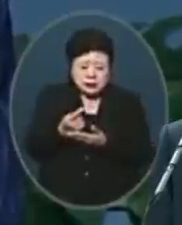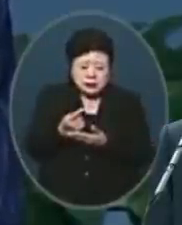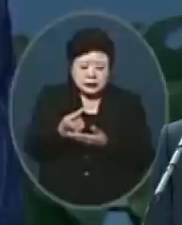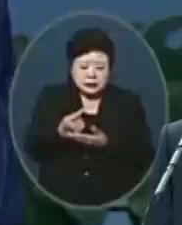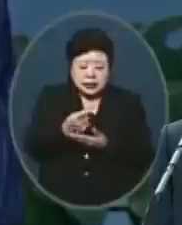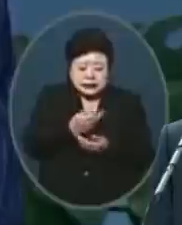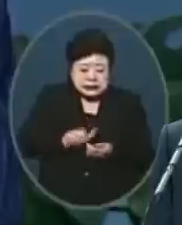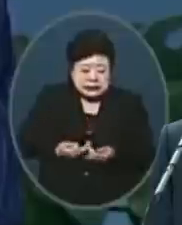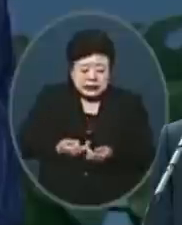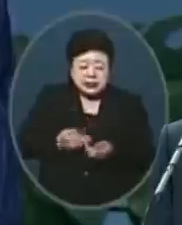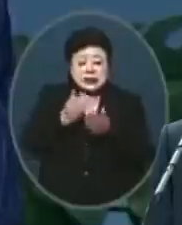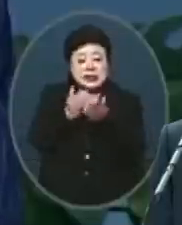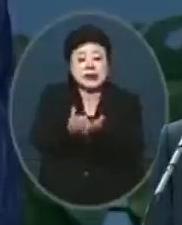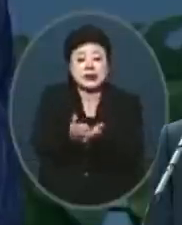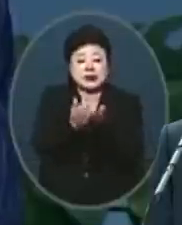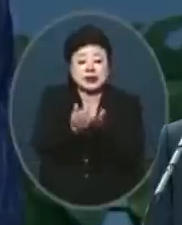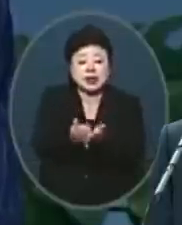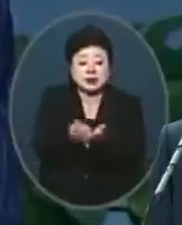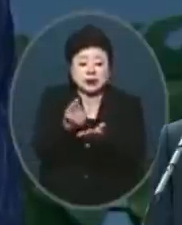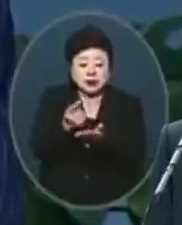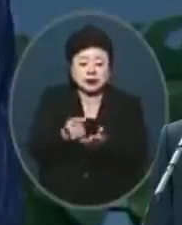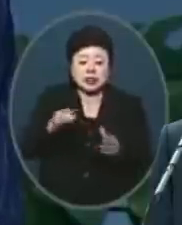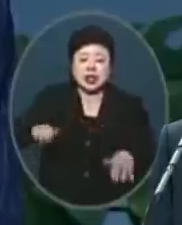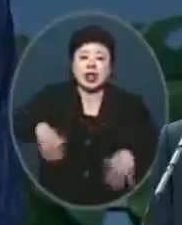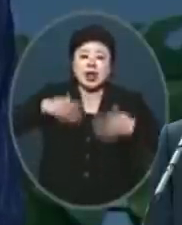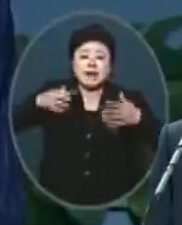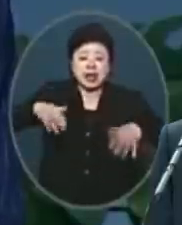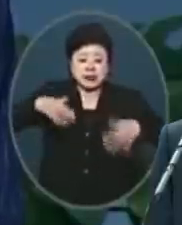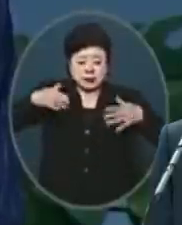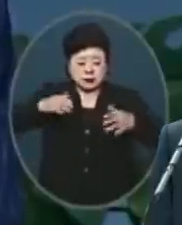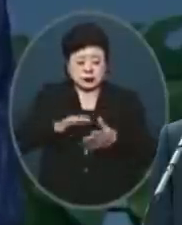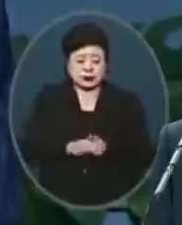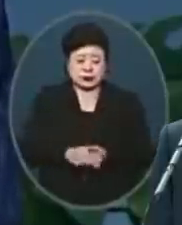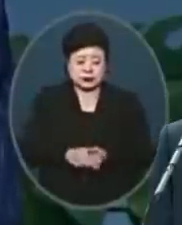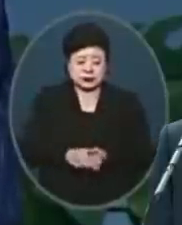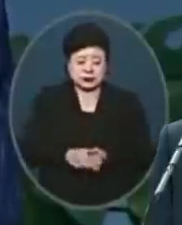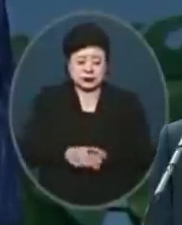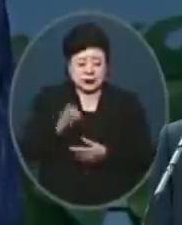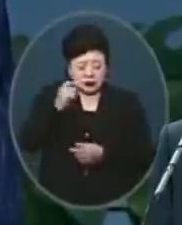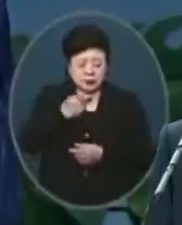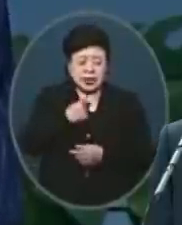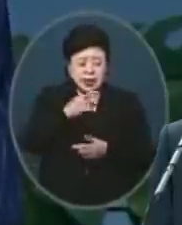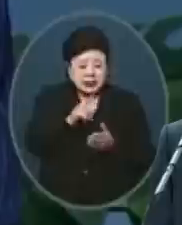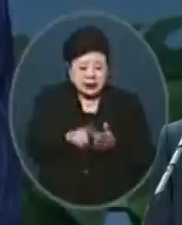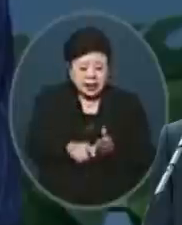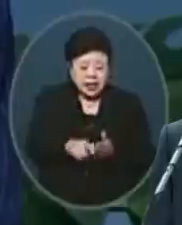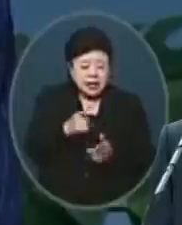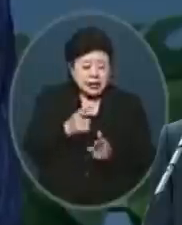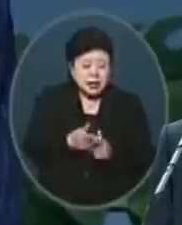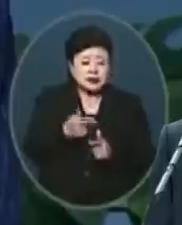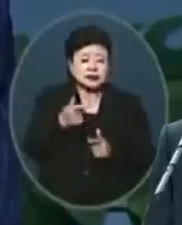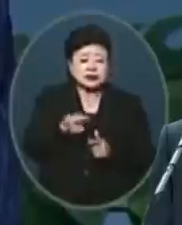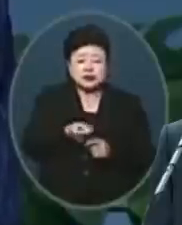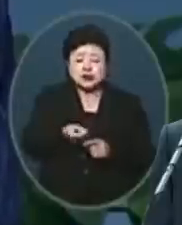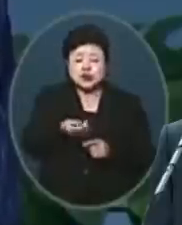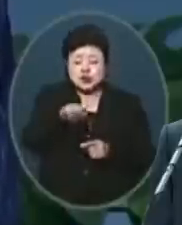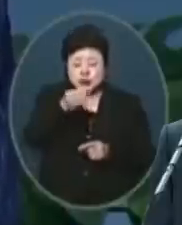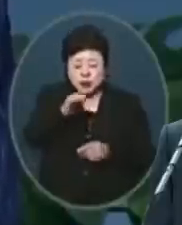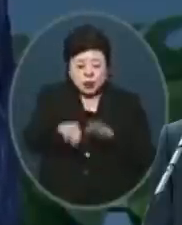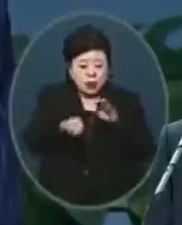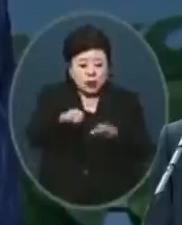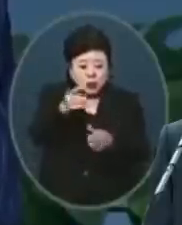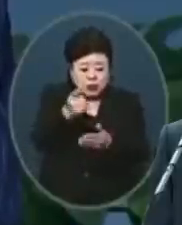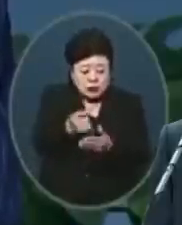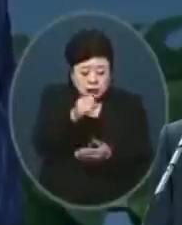제자들이 배를 타고 건너가는데 바람이 너무 불어서 애를 먹고 있는데 예수님이 물로 걸어오시는 것입니다.